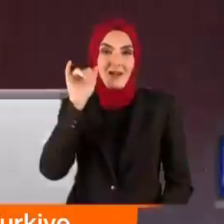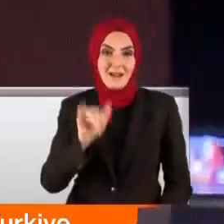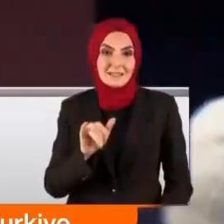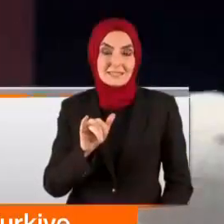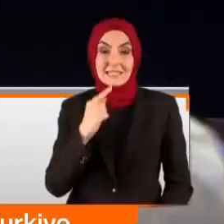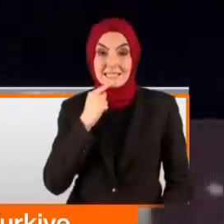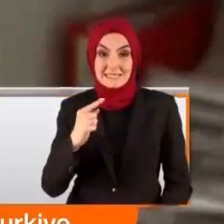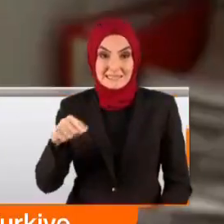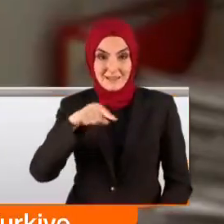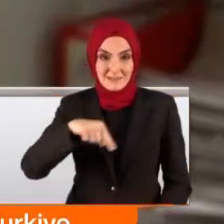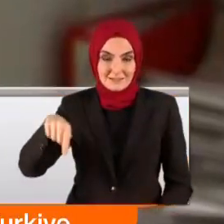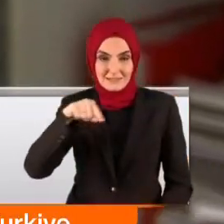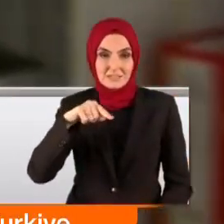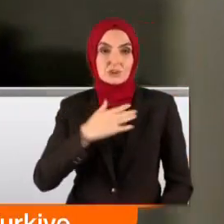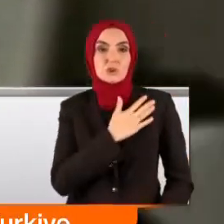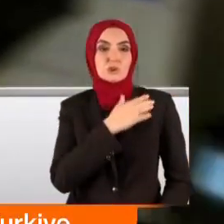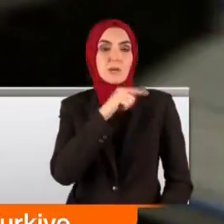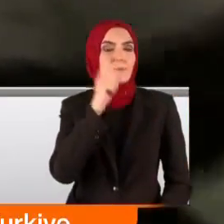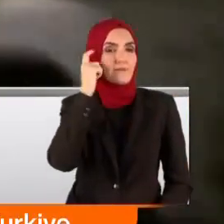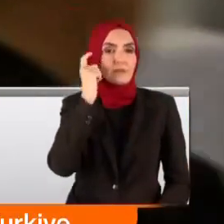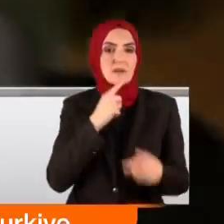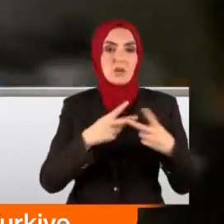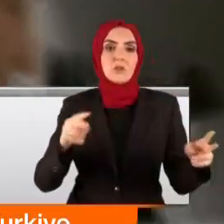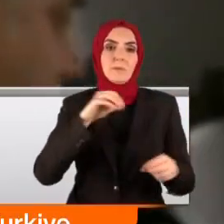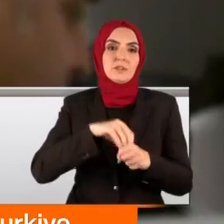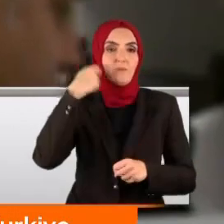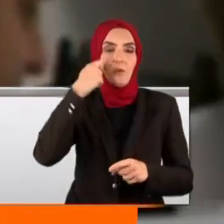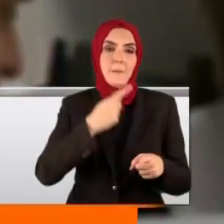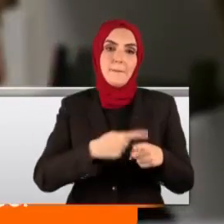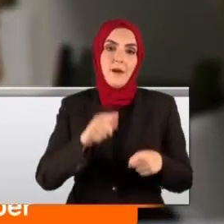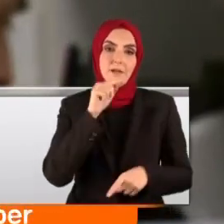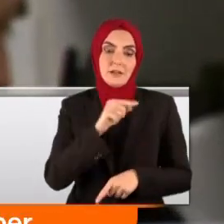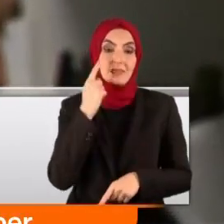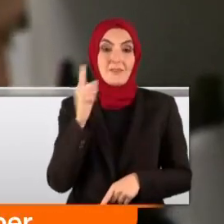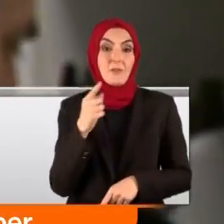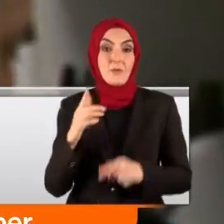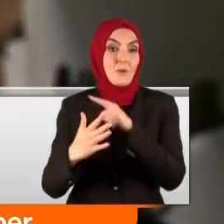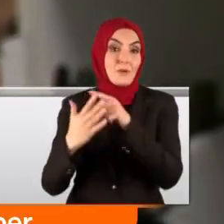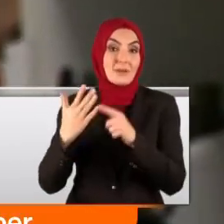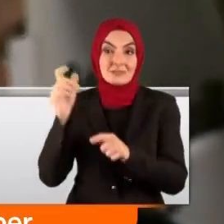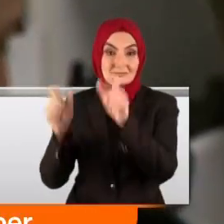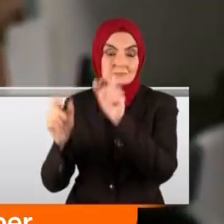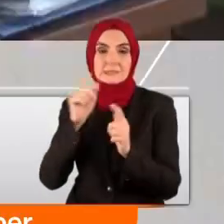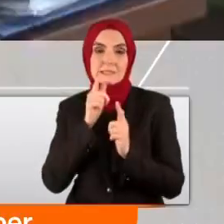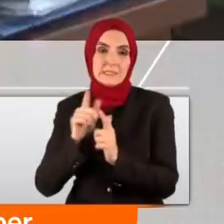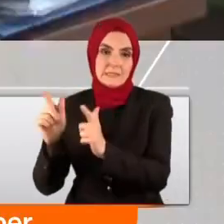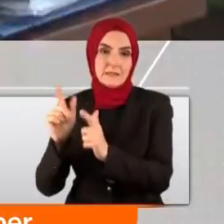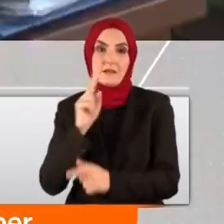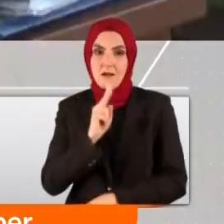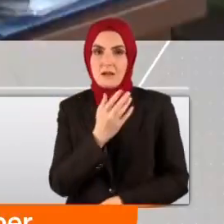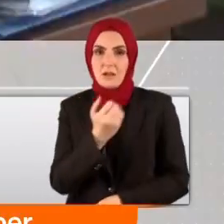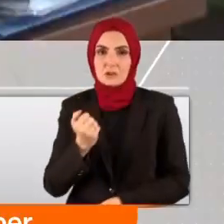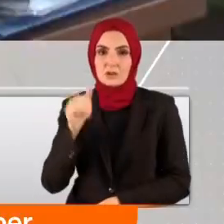için paylaşmıştı. Bürokraside görev yapan isimlere seslendi, alınacak kararlarla ilgili gözdağı verdi. 18